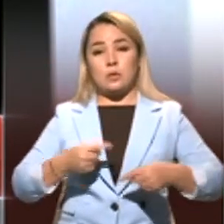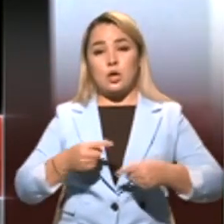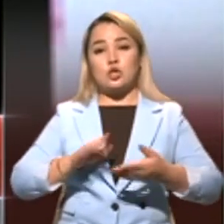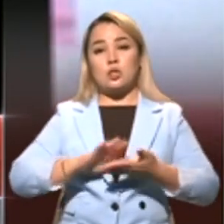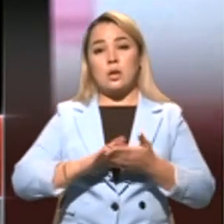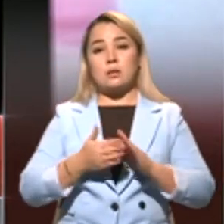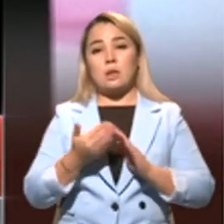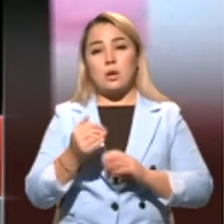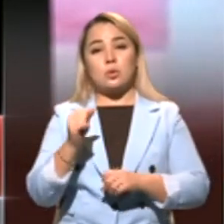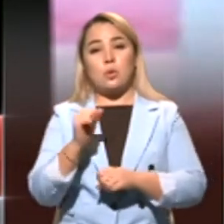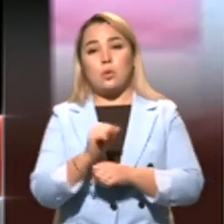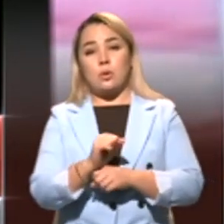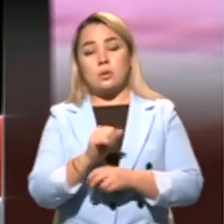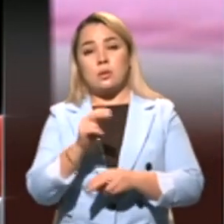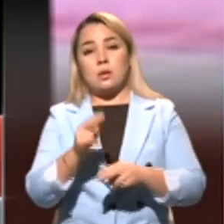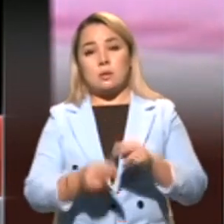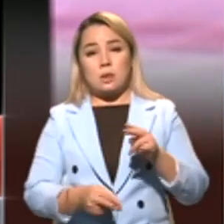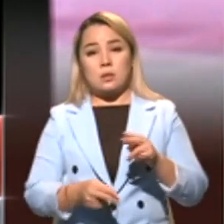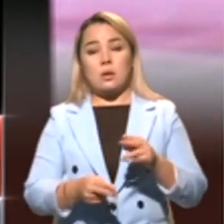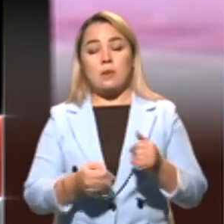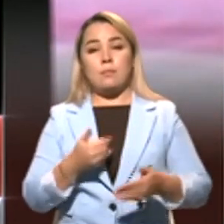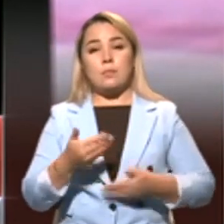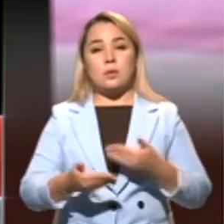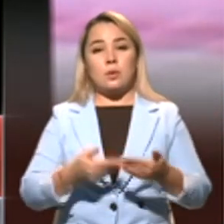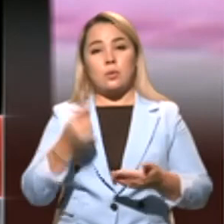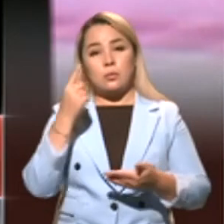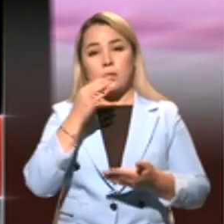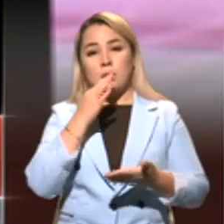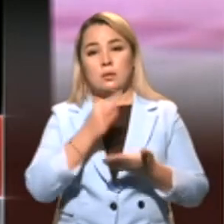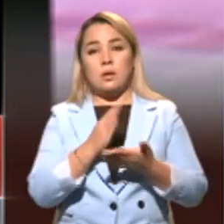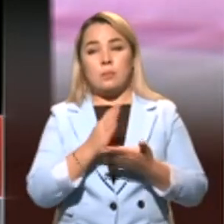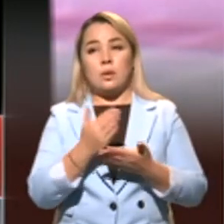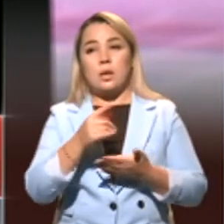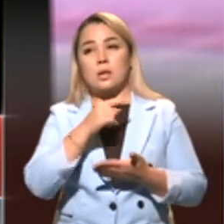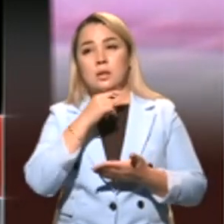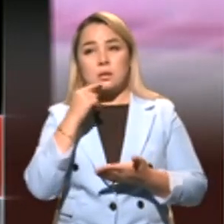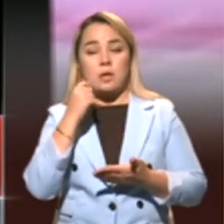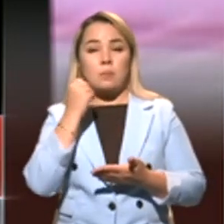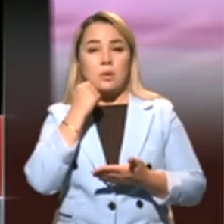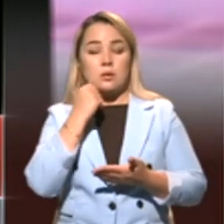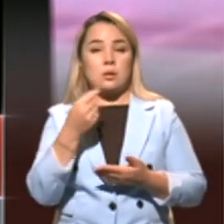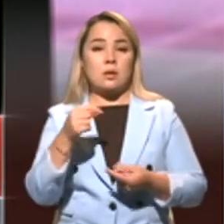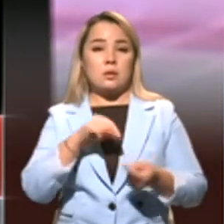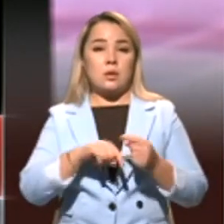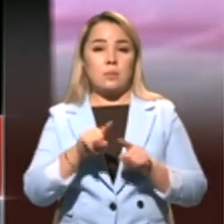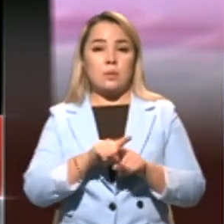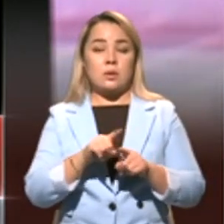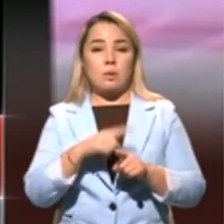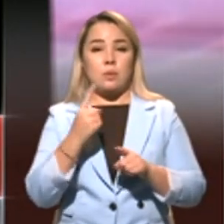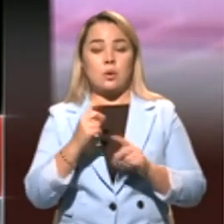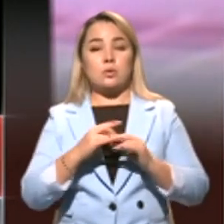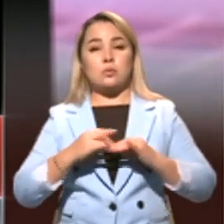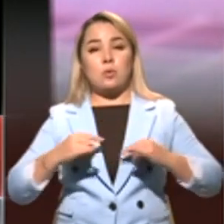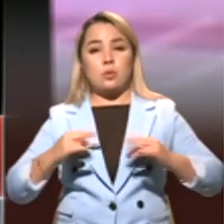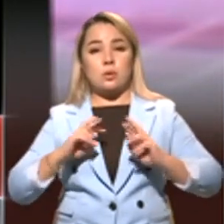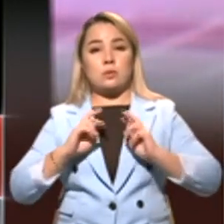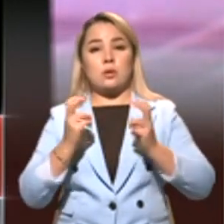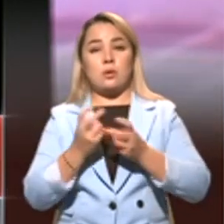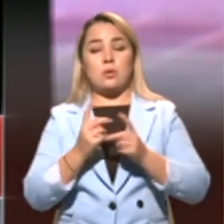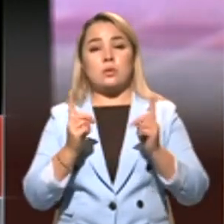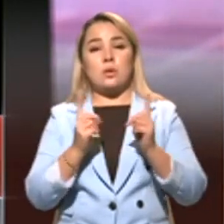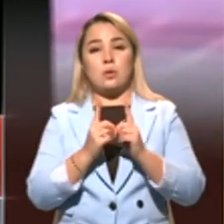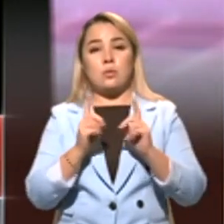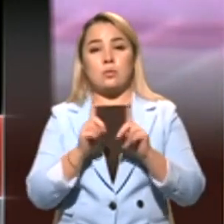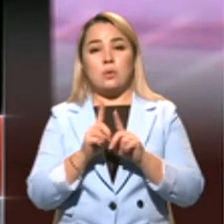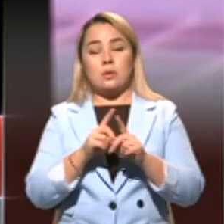жағдайға бір тоқтау салатын қадам болады деп ойлады. Өйткені Ресей және Мәскеу патриархымен осы бір столдың басында кездесуі мүмкін